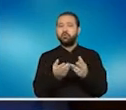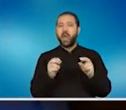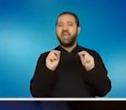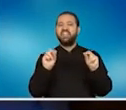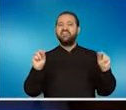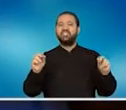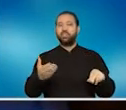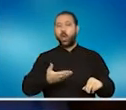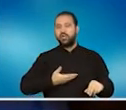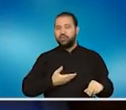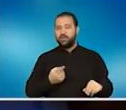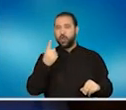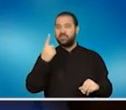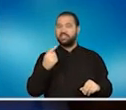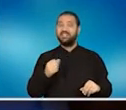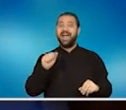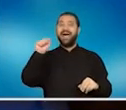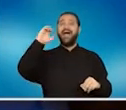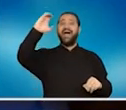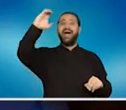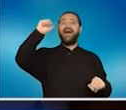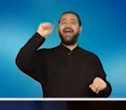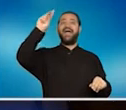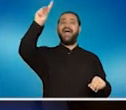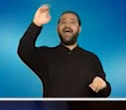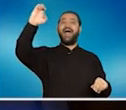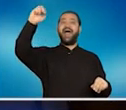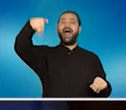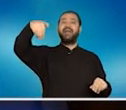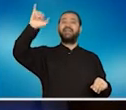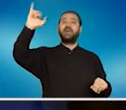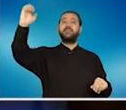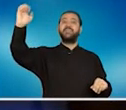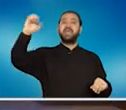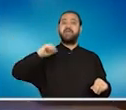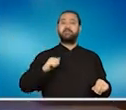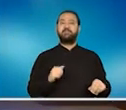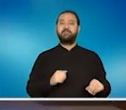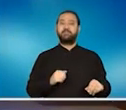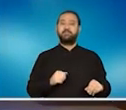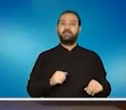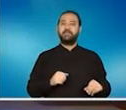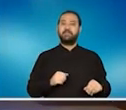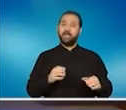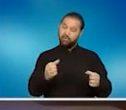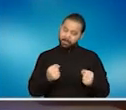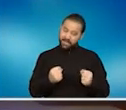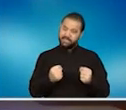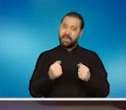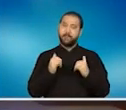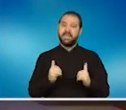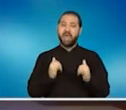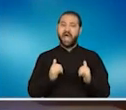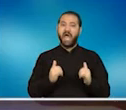învățători și preoți în academie, Academia Andreiană, și păstrăm